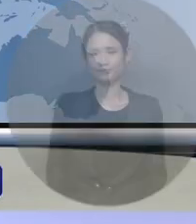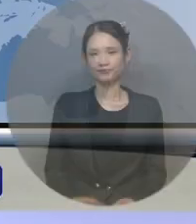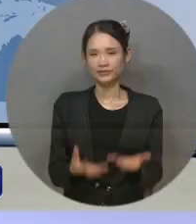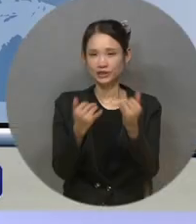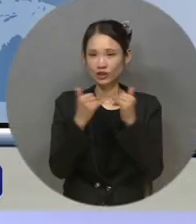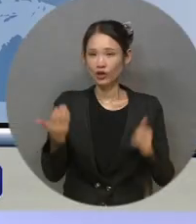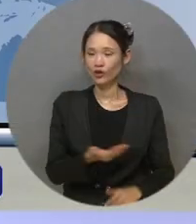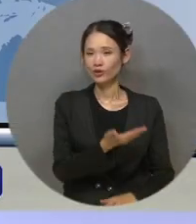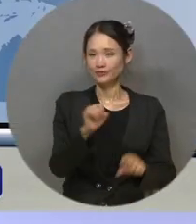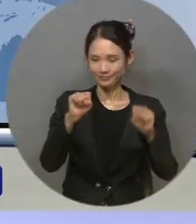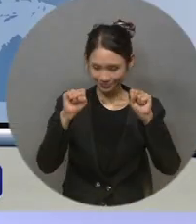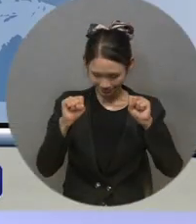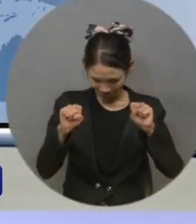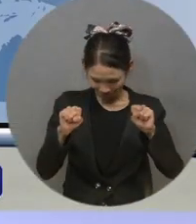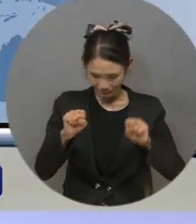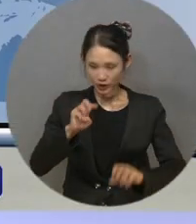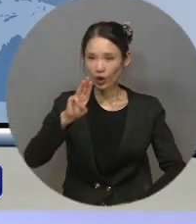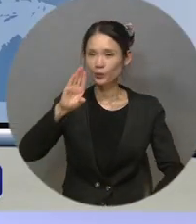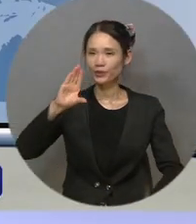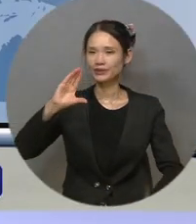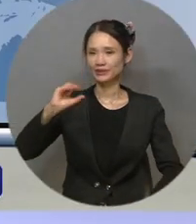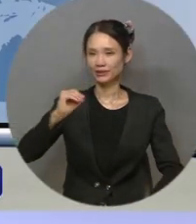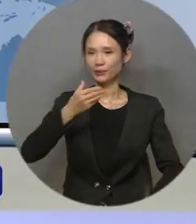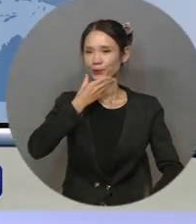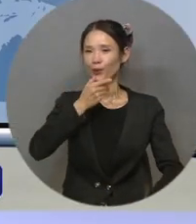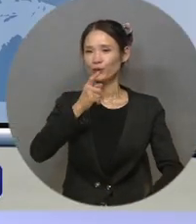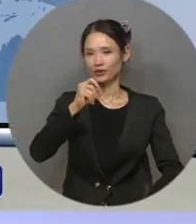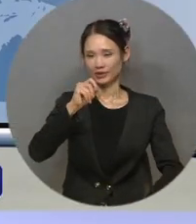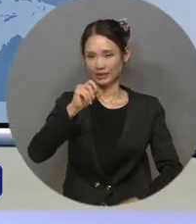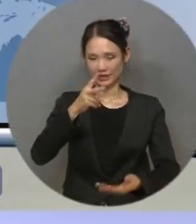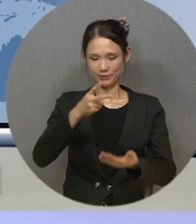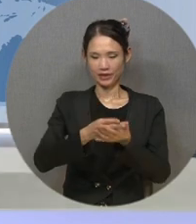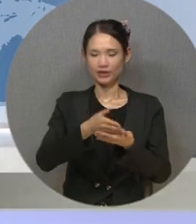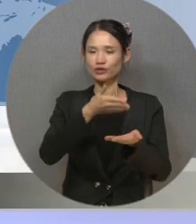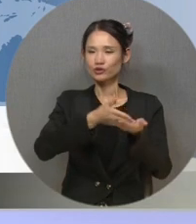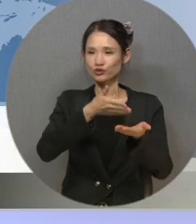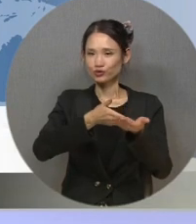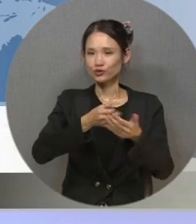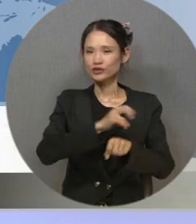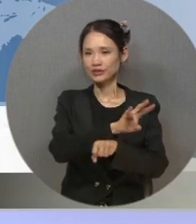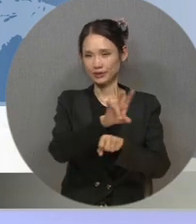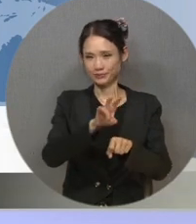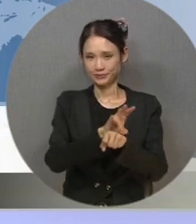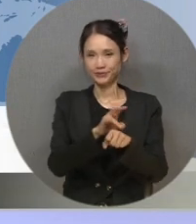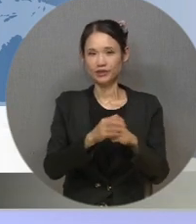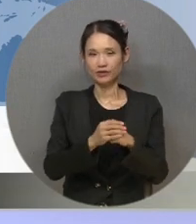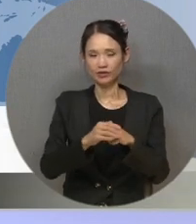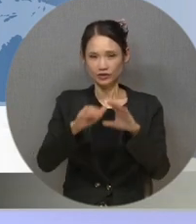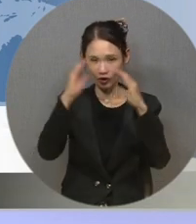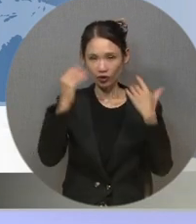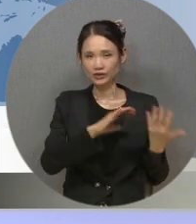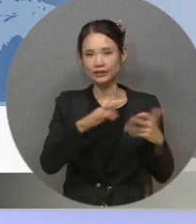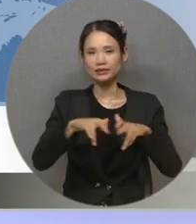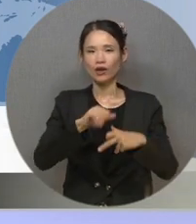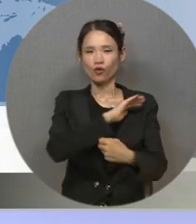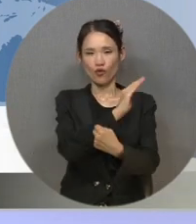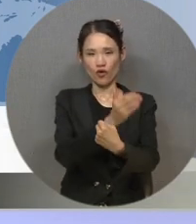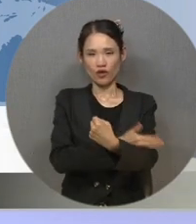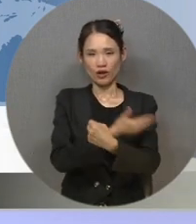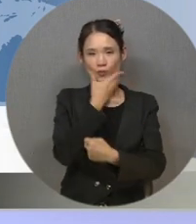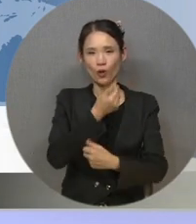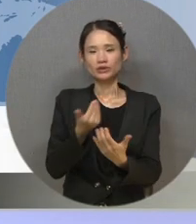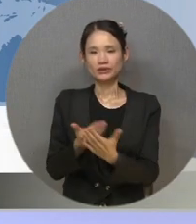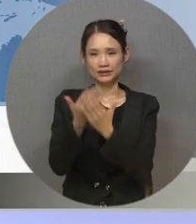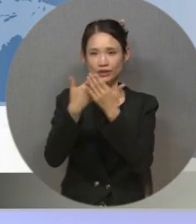시청자 여러분 안녕하십니까? WBC 복지TV 뉴스 24입니다. 전 세계 장애인의 권리와 복지 증진을 위한